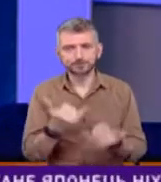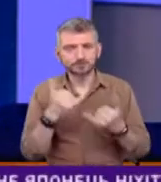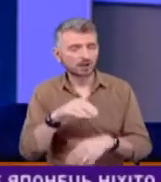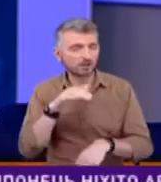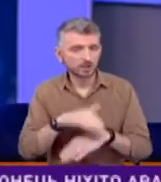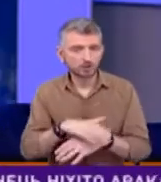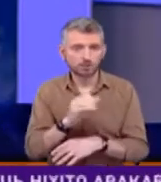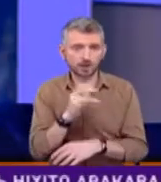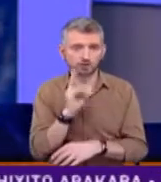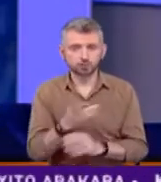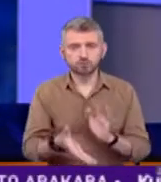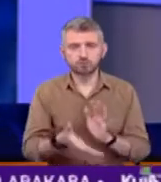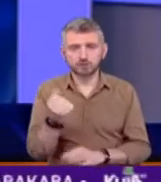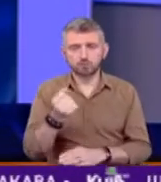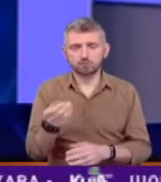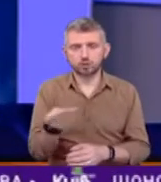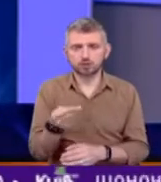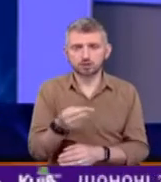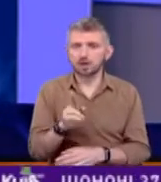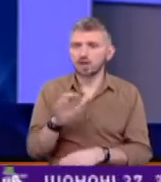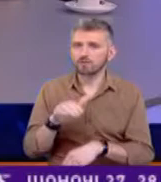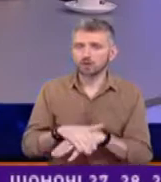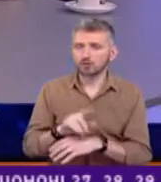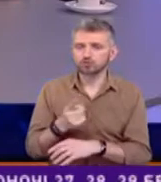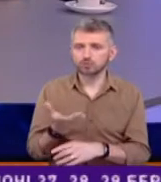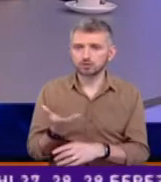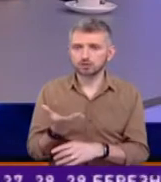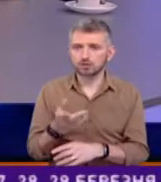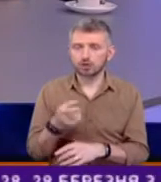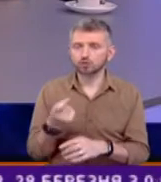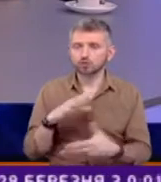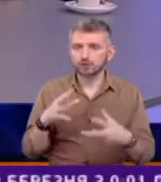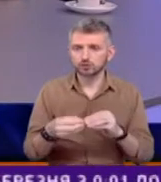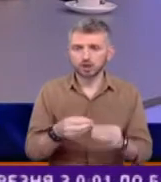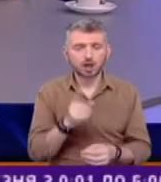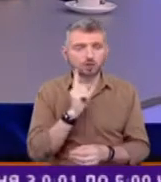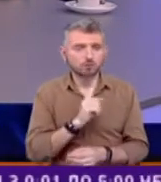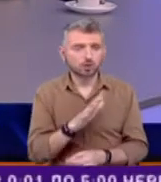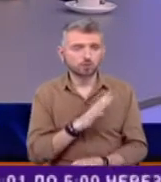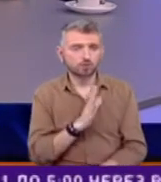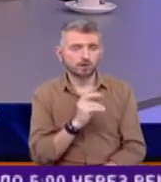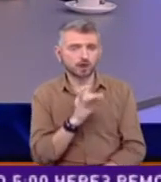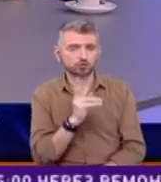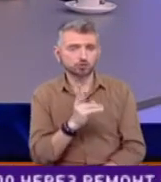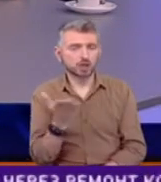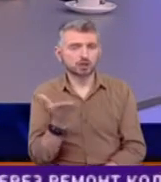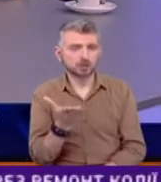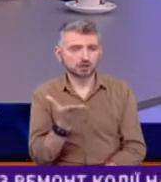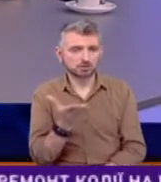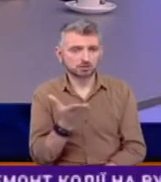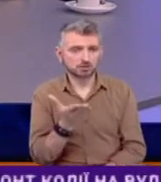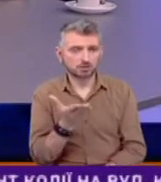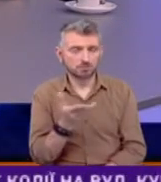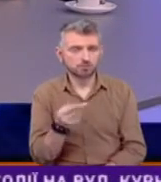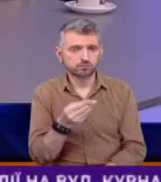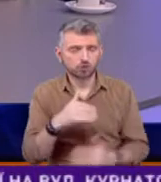фактично Вакарчук підтримує Порошенка. Тобто, а як фактично, чи ви так робите такий висновок? Подивіться, поки йшов Вакарчук, який рейтинг Порошенка, бо він в п'ятірку